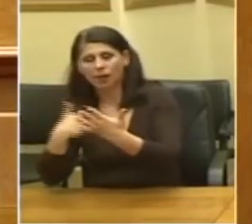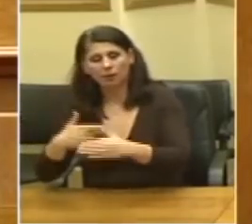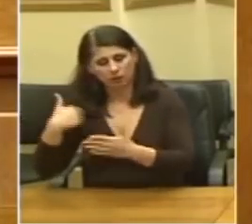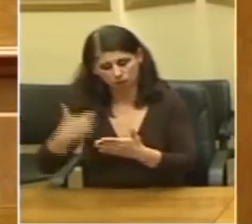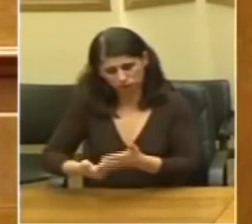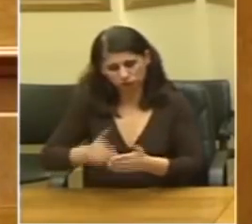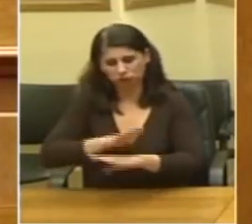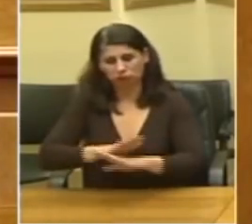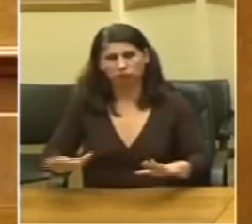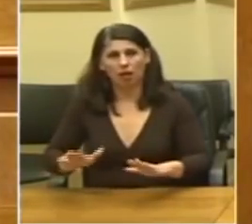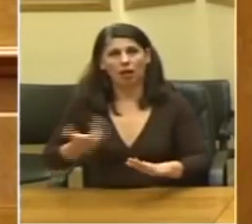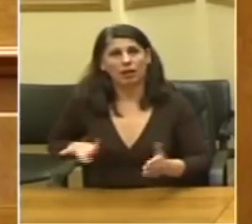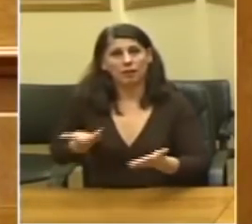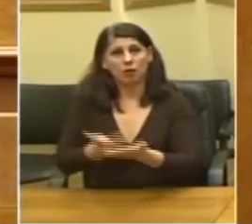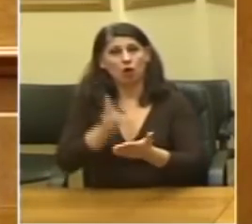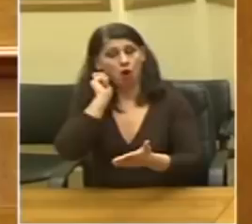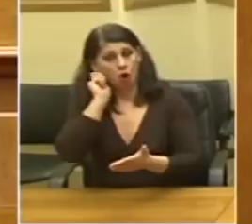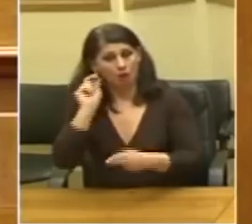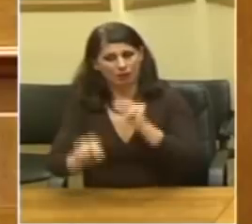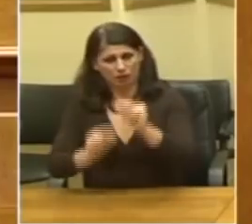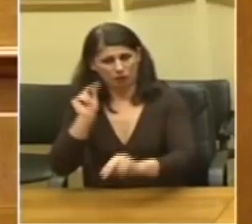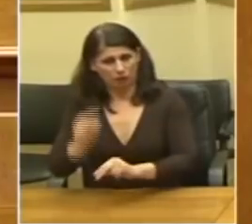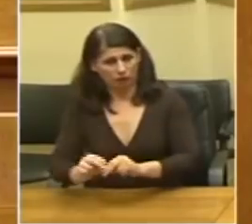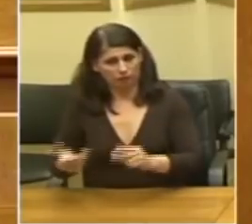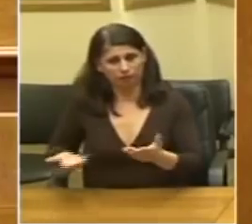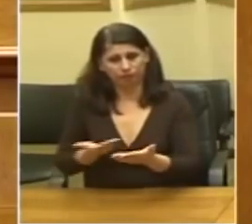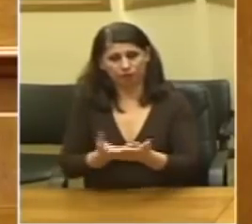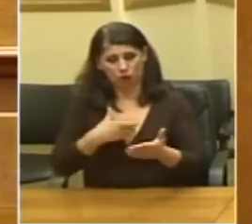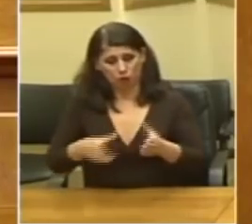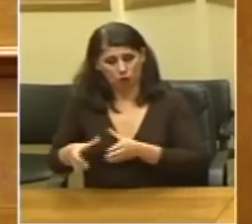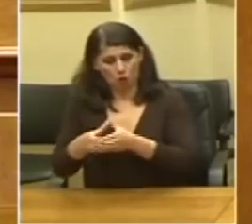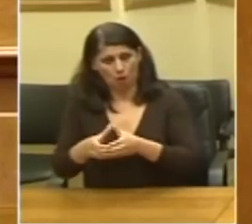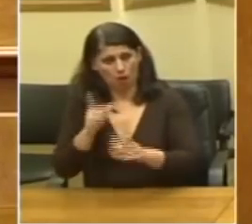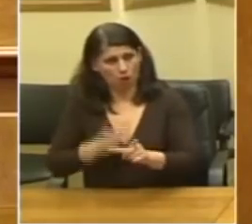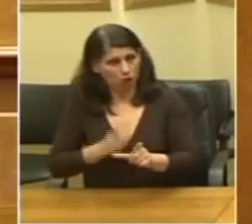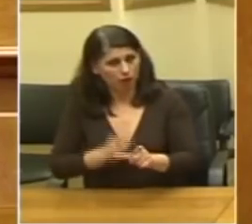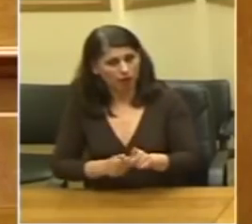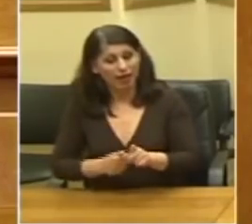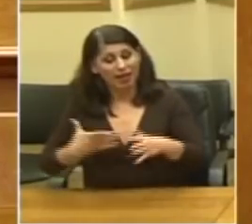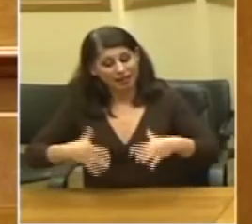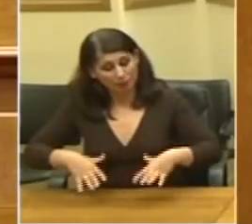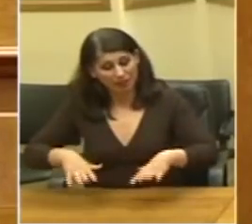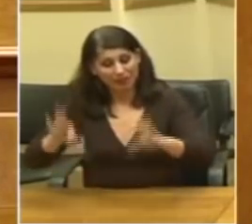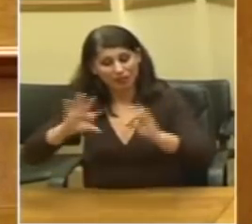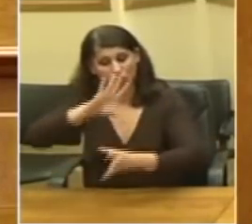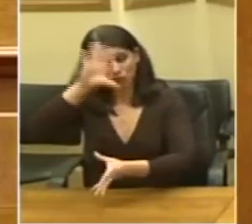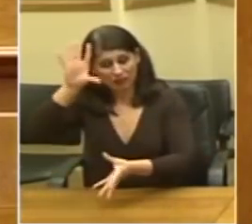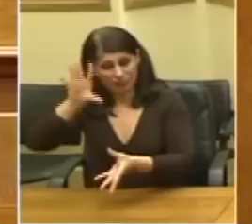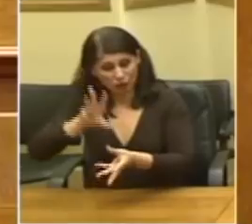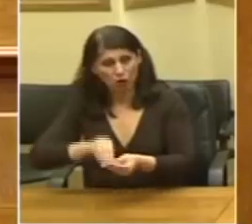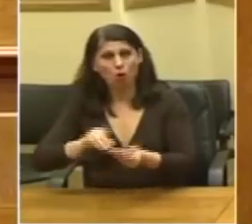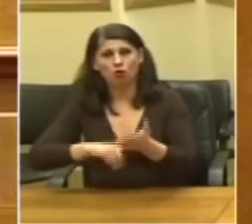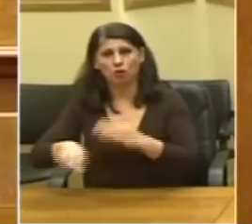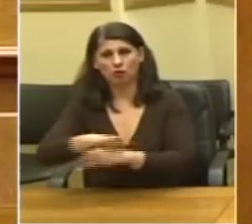τελικά, για την πρόταση ονομαστικής ψηφοφορίας που κατέθεσε το κόμμα μας και επί της αρχής, επί του συνόλου δηλαδή